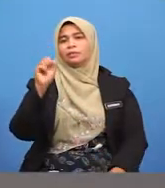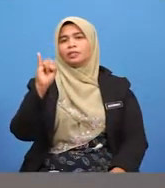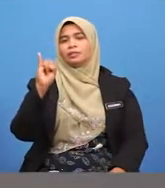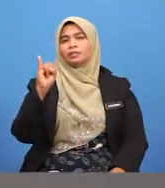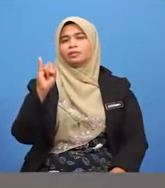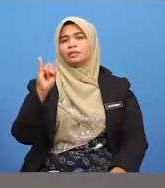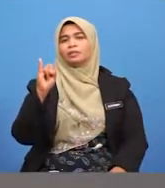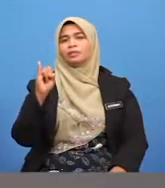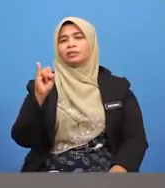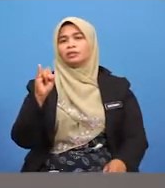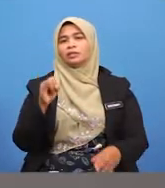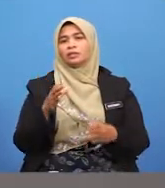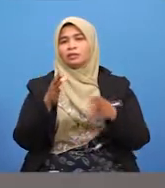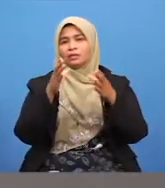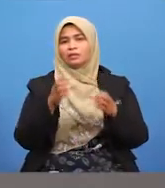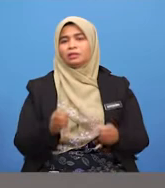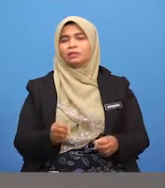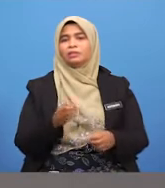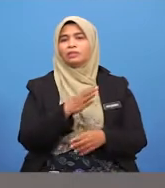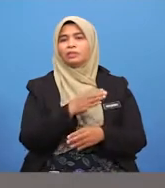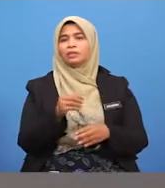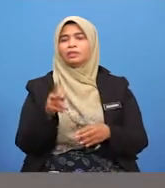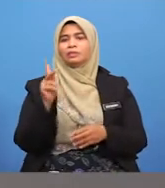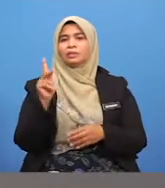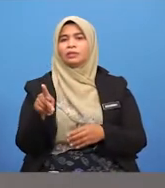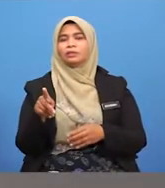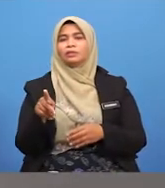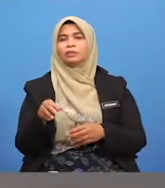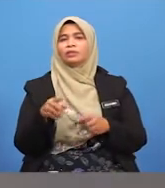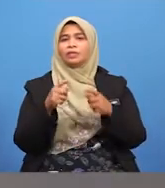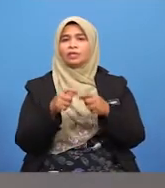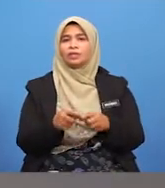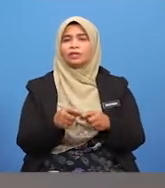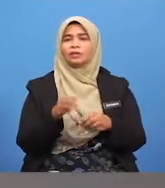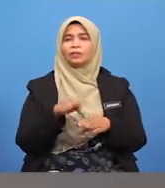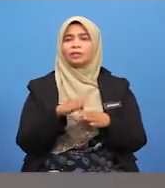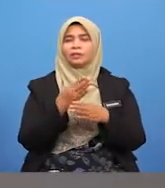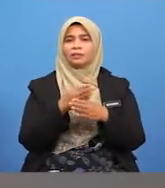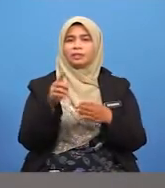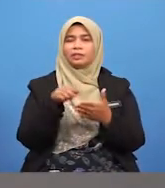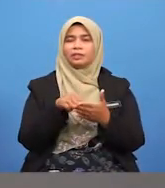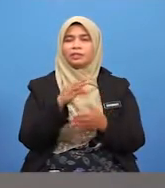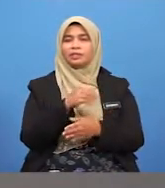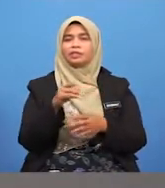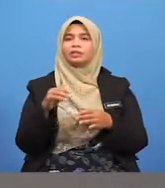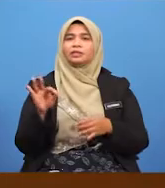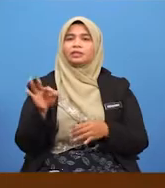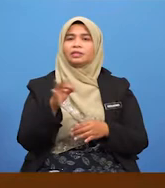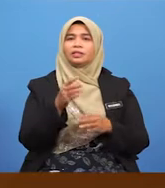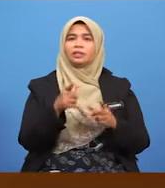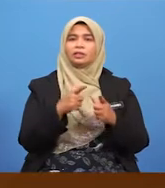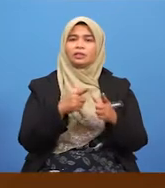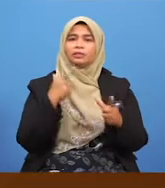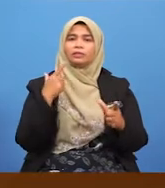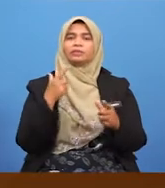ujung kaki Silwa dan peluit menekan pada bahagia ini dan jahit lurus